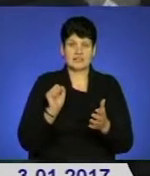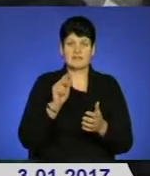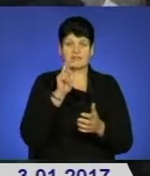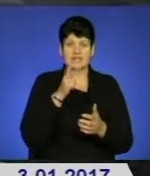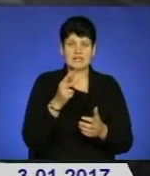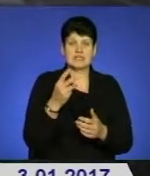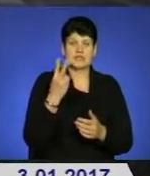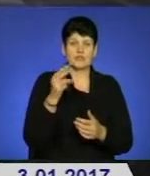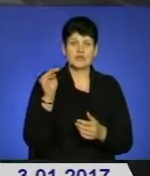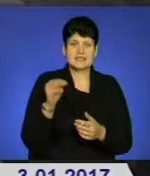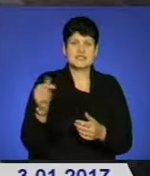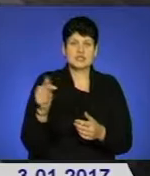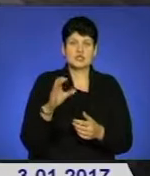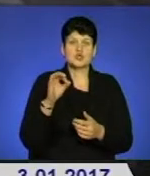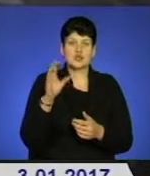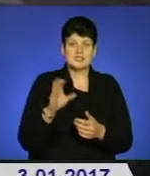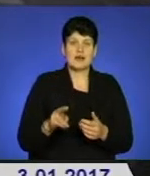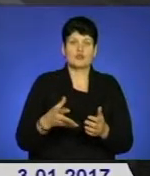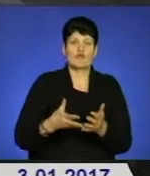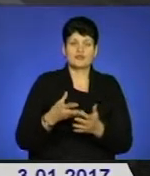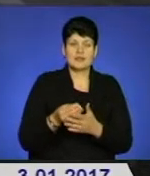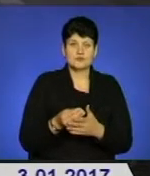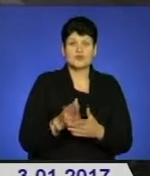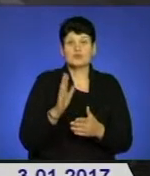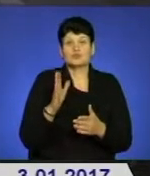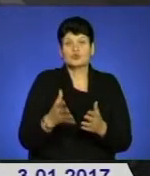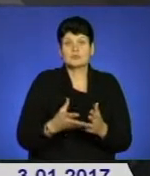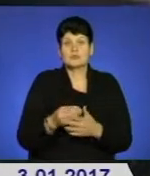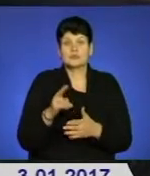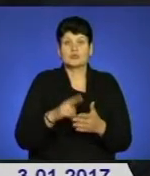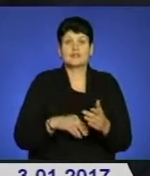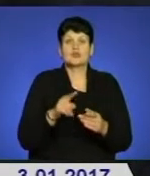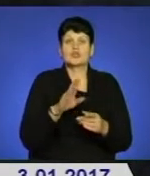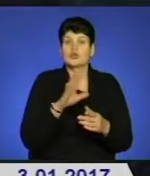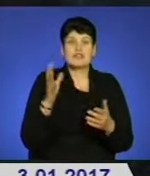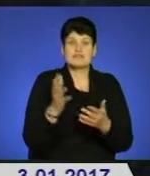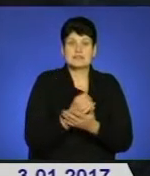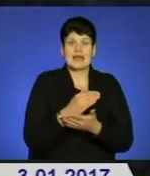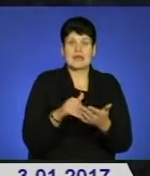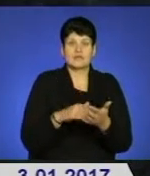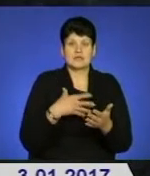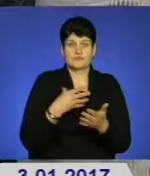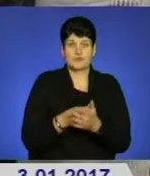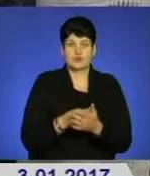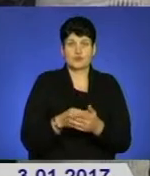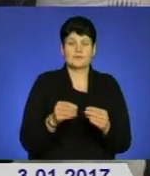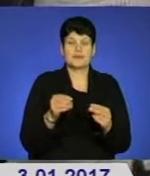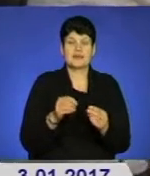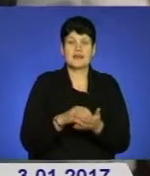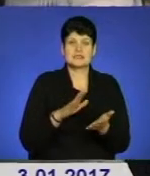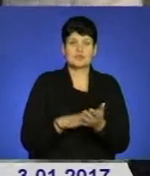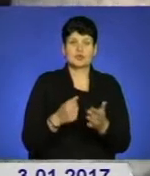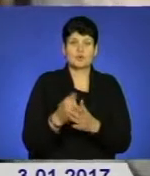квартальних 2000 гривень соціального внеску, то чи платитимуть податок ті, хто не встиг ліквідувати свою реєстрацію до 1